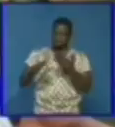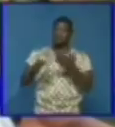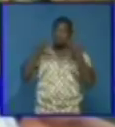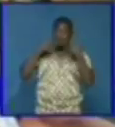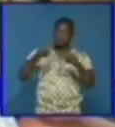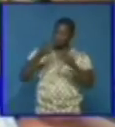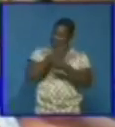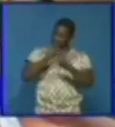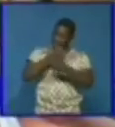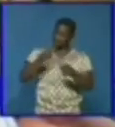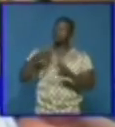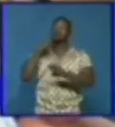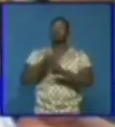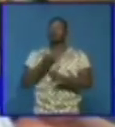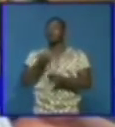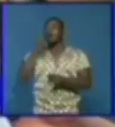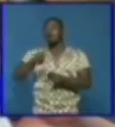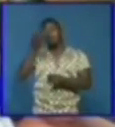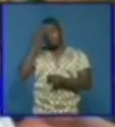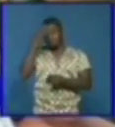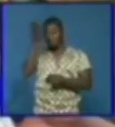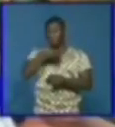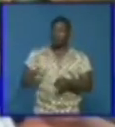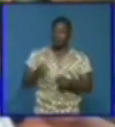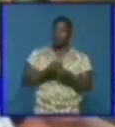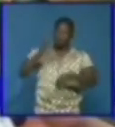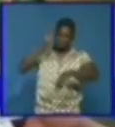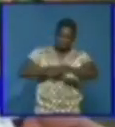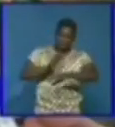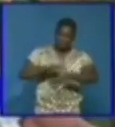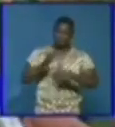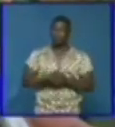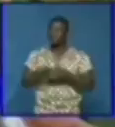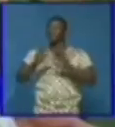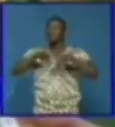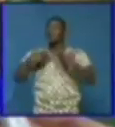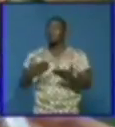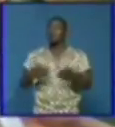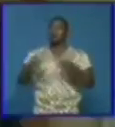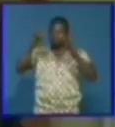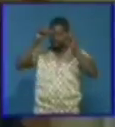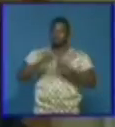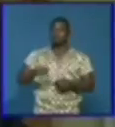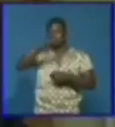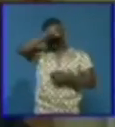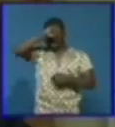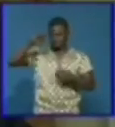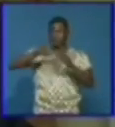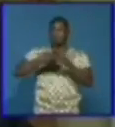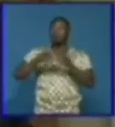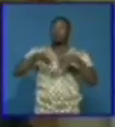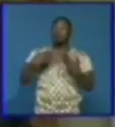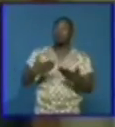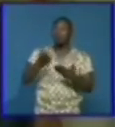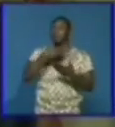savoir anticiper sur comment va être la saison pour savoir comment il faut s'y prendre, ainsi de suite. Voilà l'objet